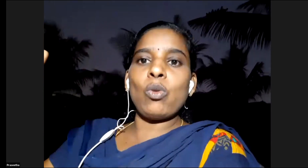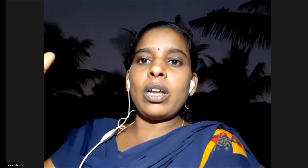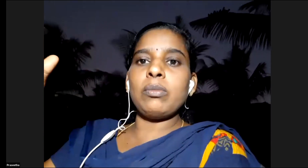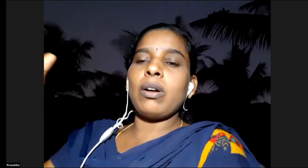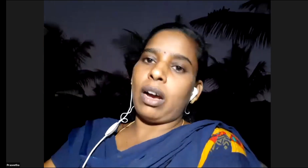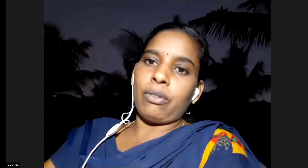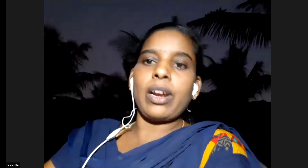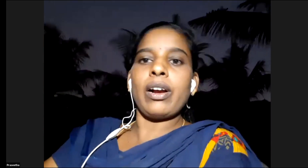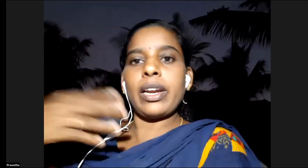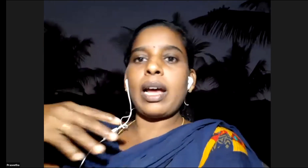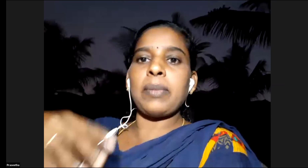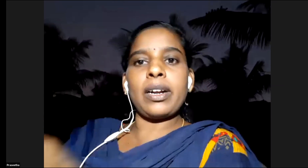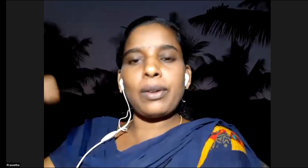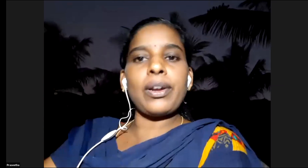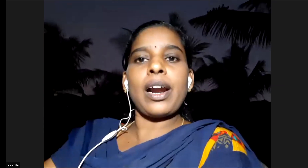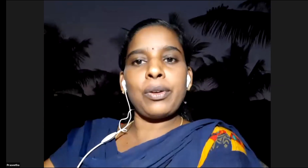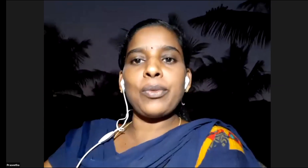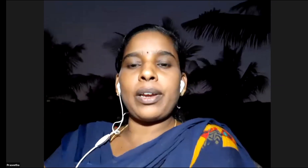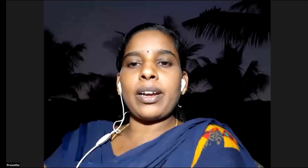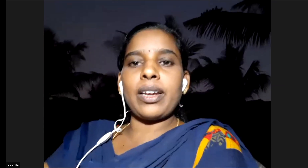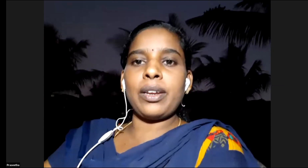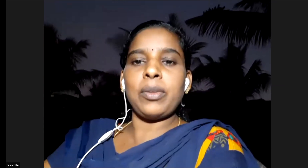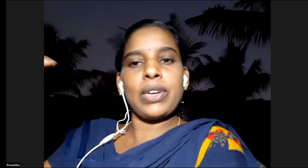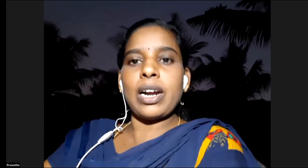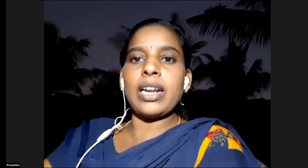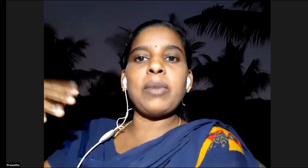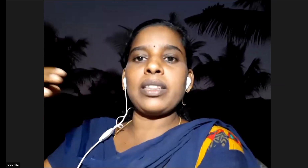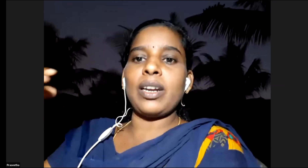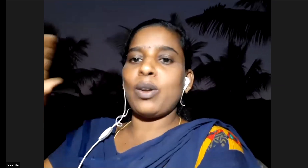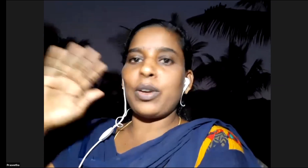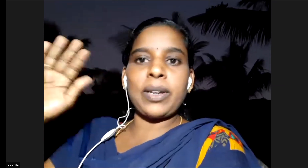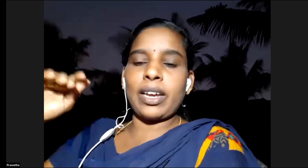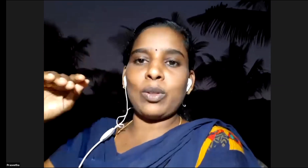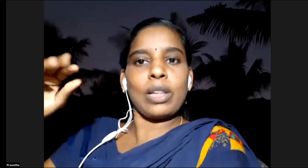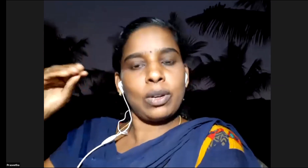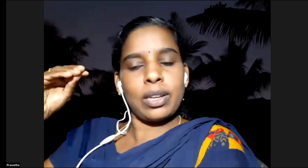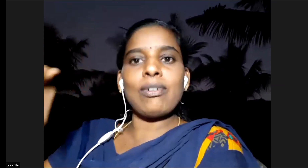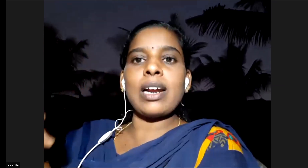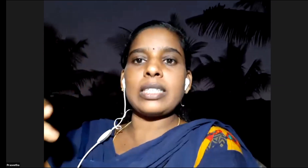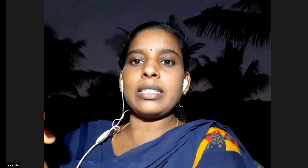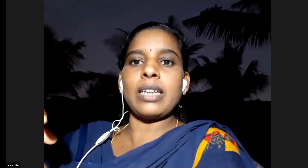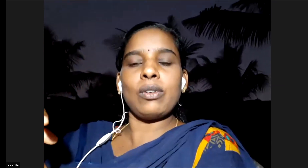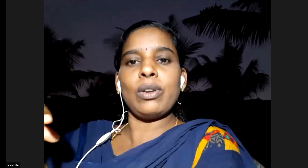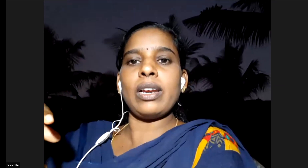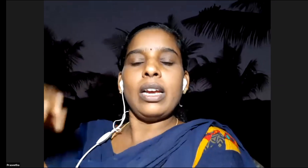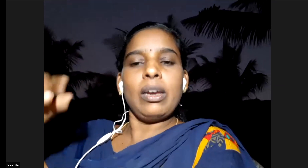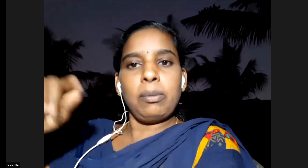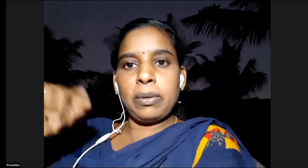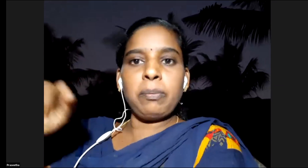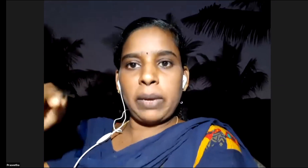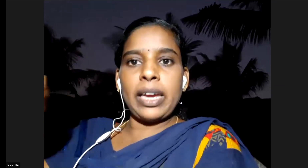ഇവര് സ്കൂളിലെത്തുമ്പോ അവരങ്ങനെ 40 എണ്ണത്തിൽ ഒരാൾ ഒരു മൂളയ്ക്ക് അങ്ങനെ ഇരിക്കും. ഇവര് കളിയിൽ മാത്രമേ ഉള്ളൂ, അവർ പഠിക്കാനൊന്നും ഇല്ല. അതൊന്നും തന്നെ അവർക്ക് അക്ഷരജ്ഞാനവും ഇല്ല,